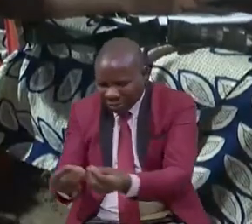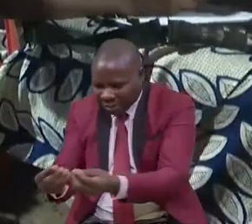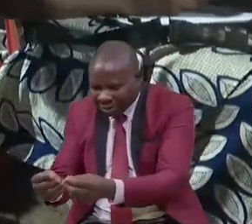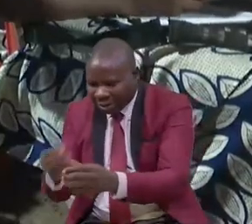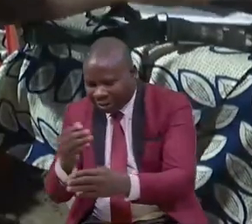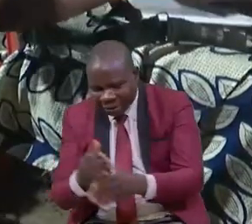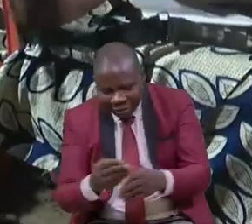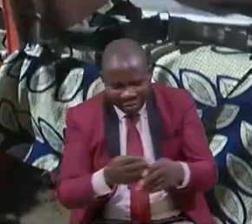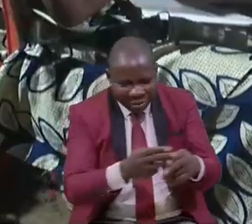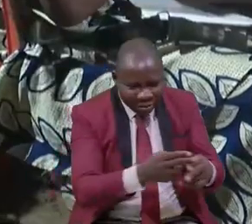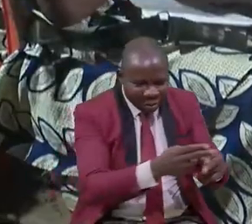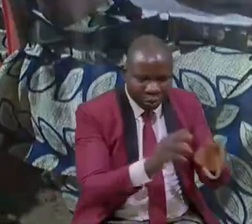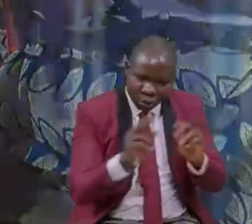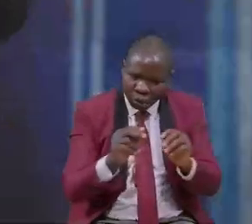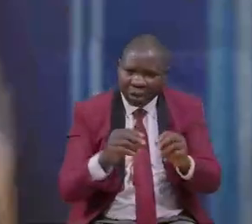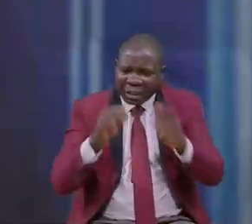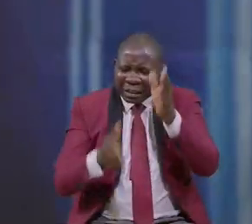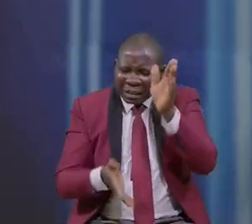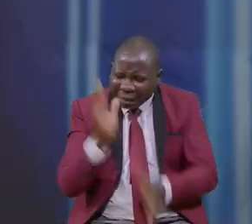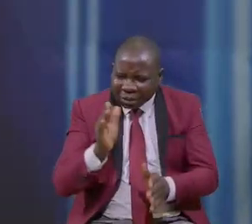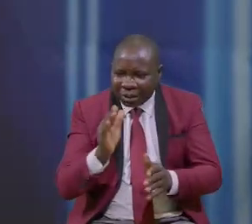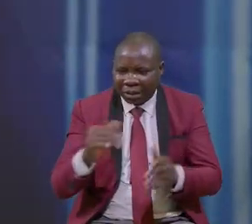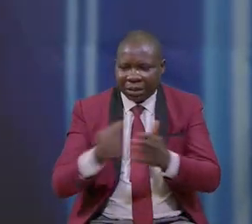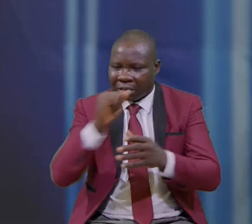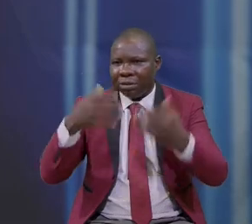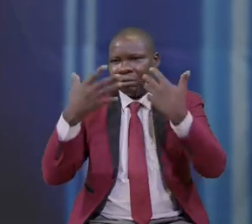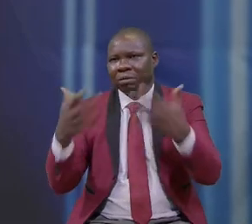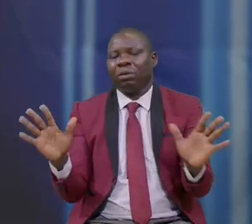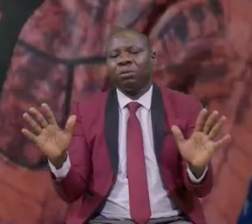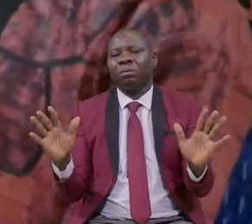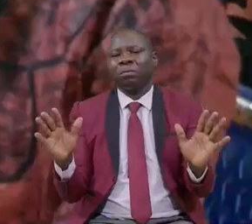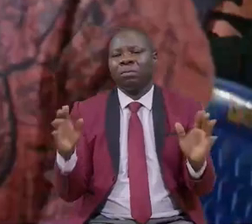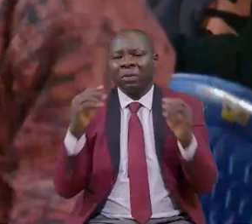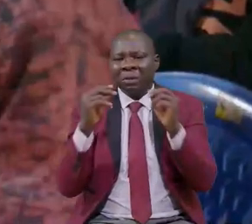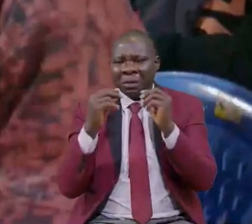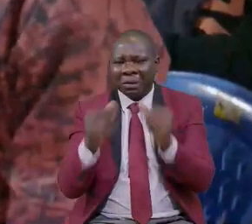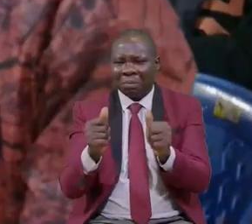Tu n'as pas compris. Immédiatement, elle disparaît.